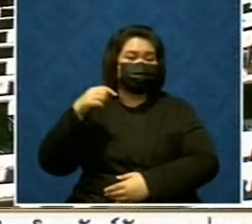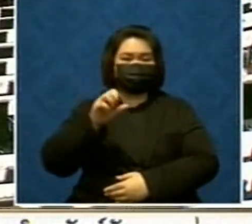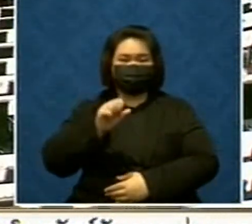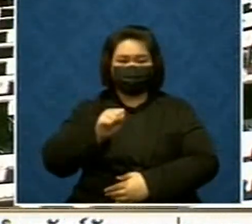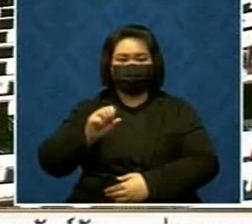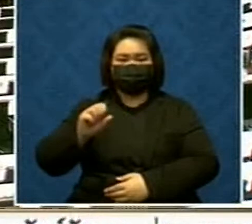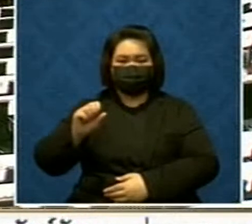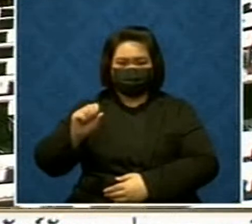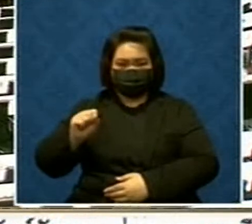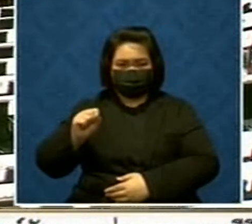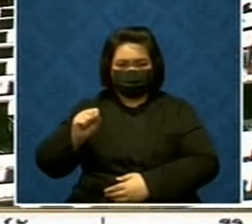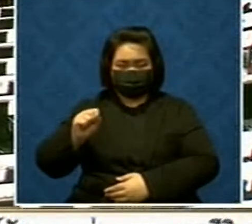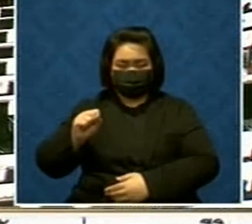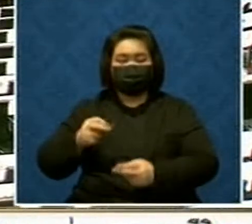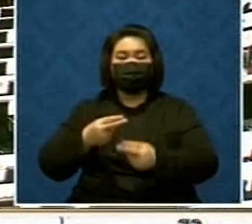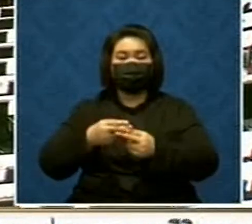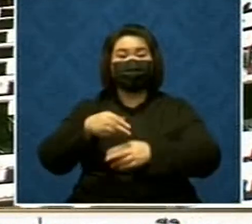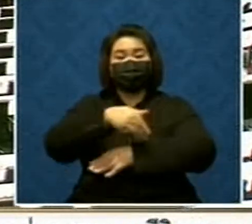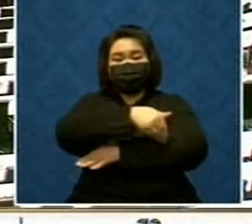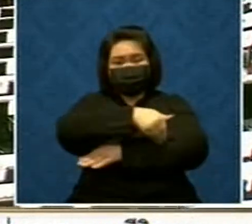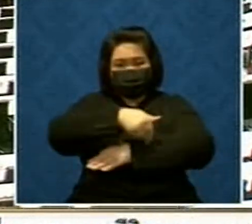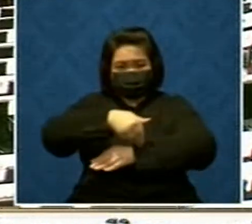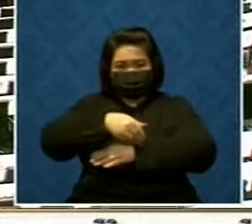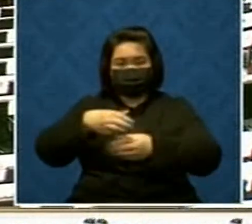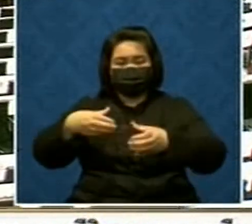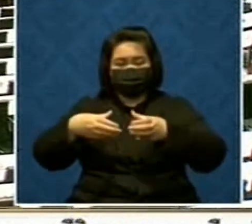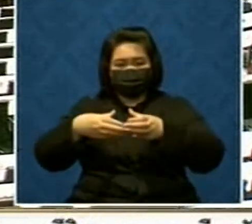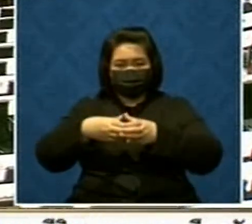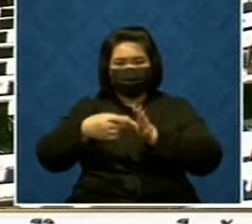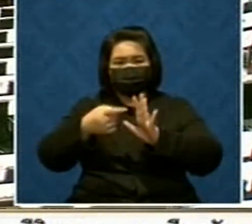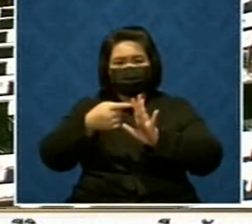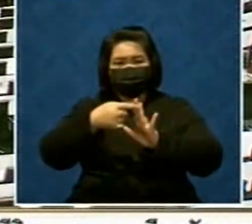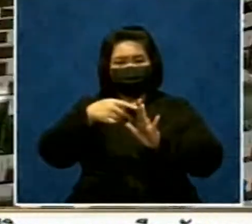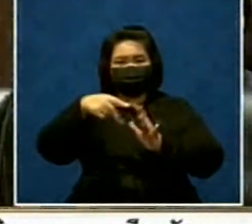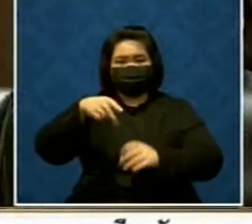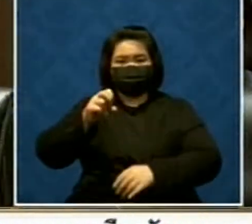าผู้แทนราษฎรแบบบัญชีรายชื่อพรรคเพื่อชาติค่ะท่านประธานค่ะ